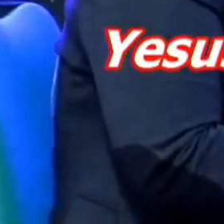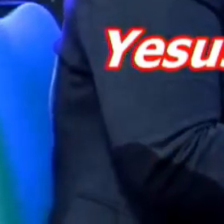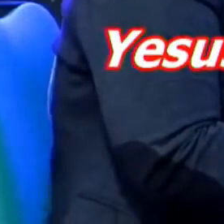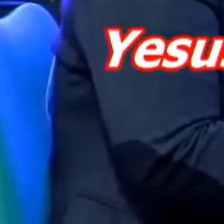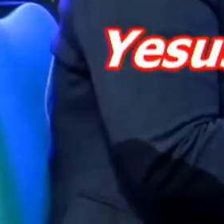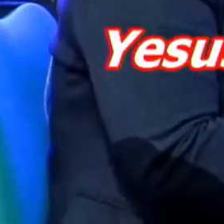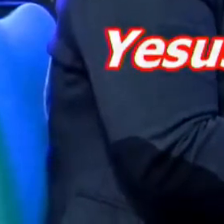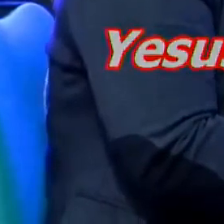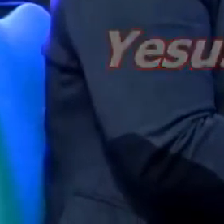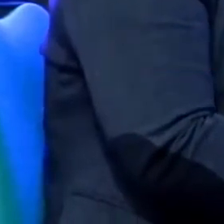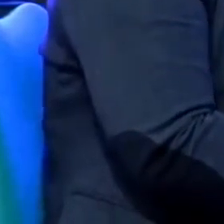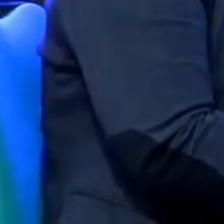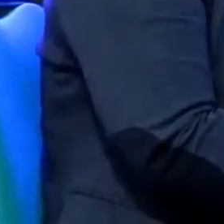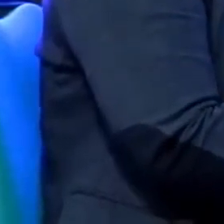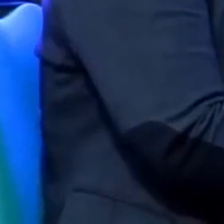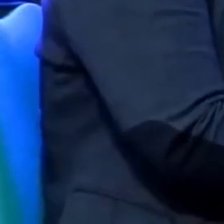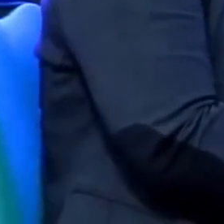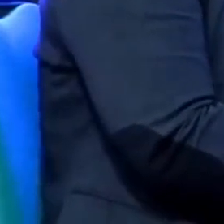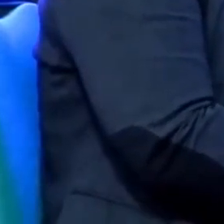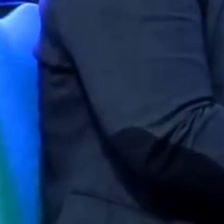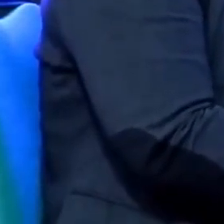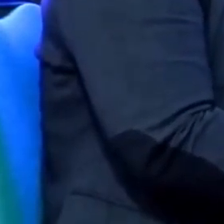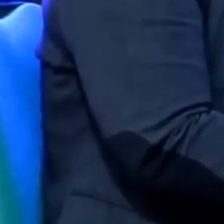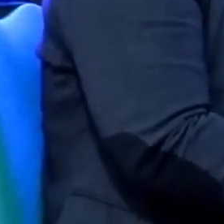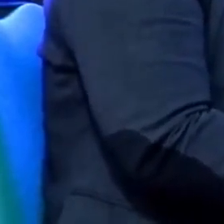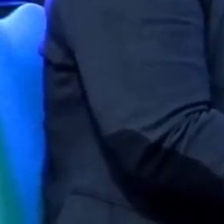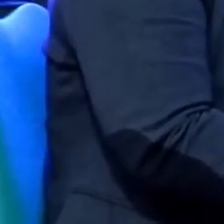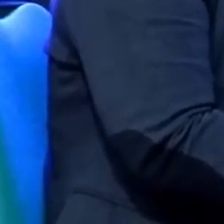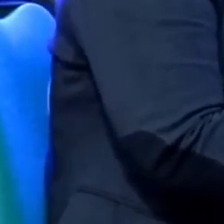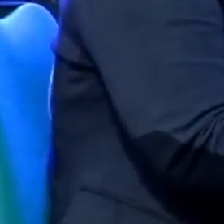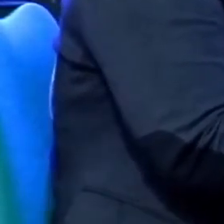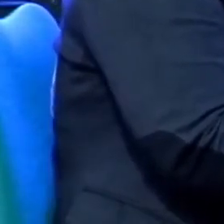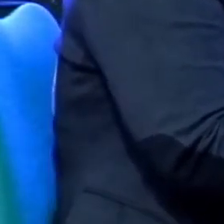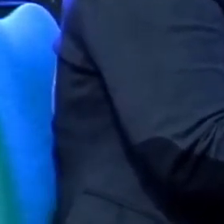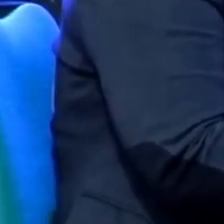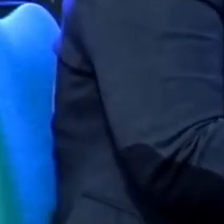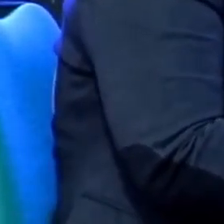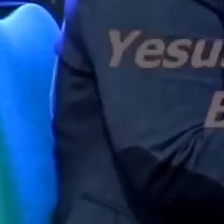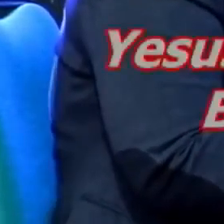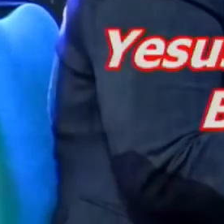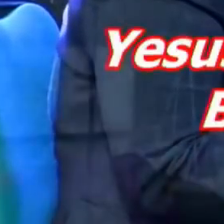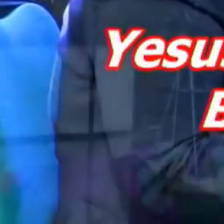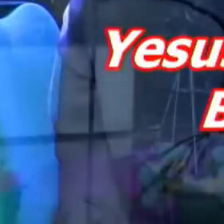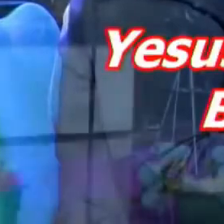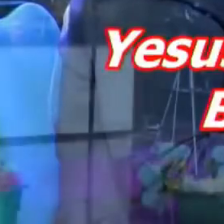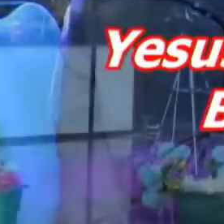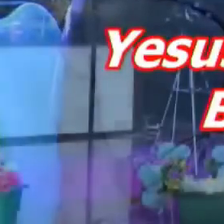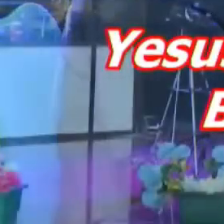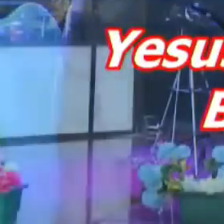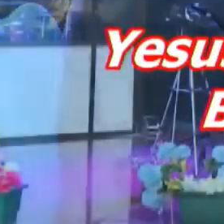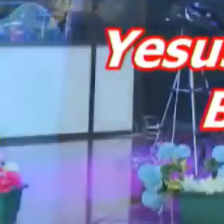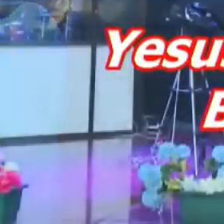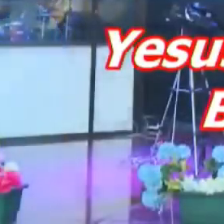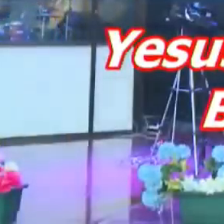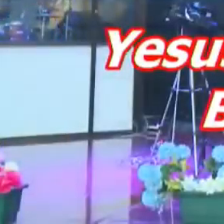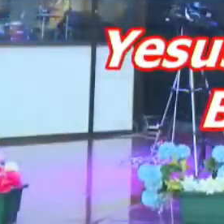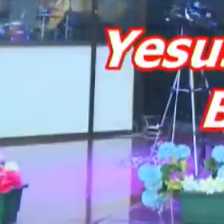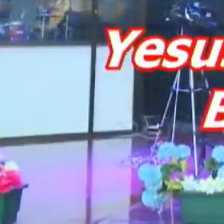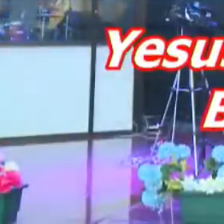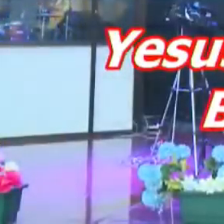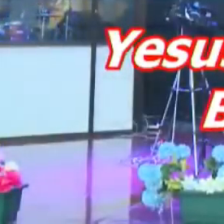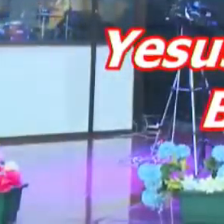Yesus yang termanis buat jiwaku Hi Hih isye